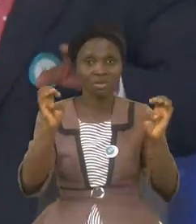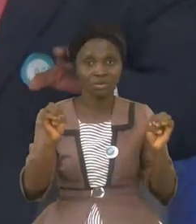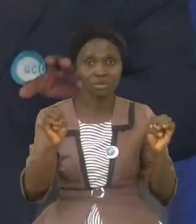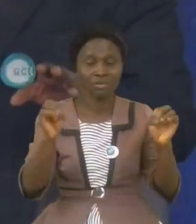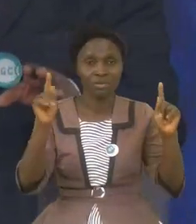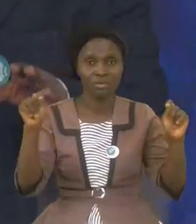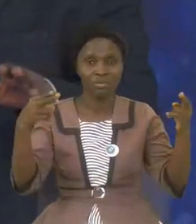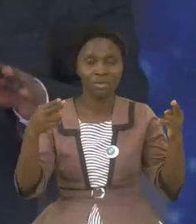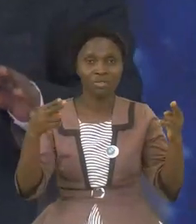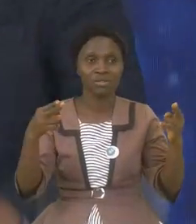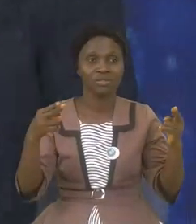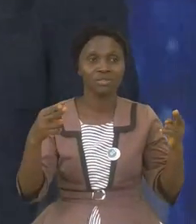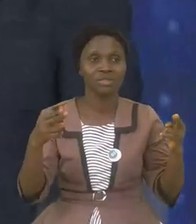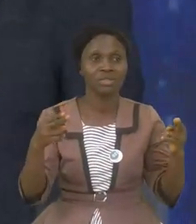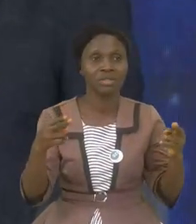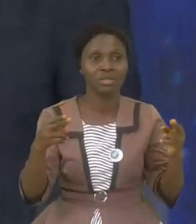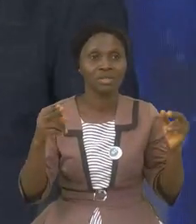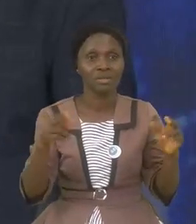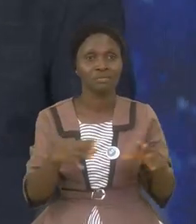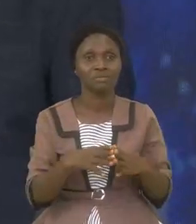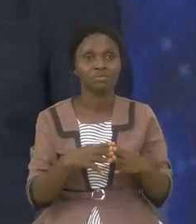Alors Daniel, nommé Belshazzar,